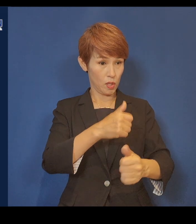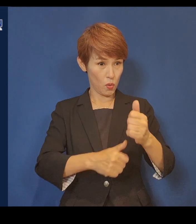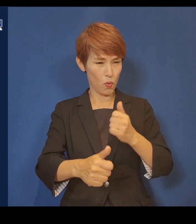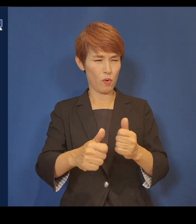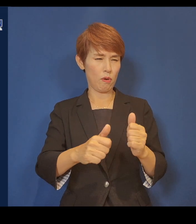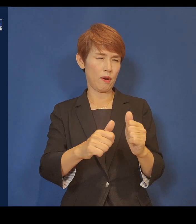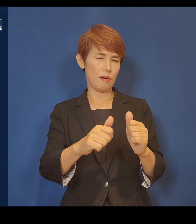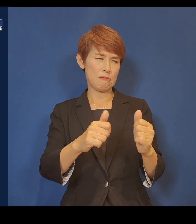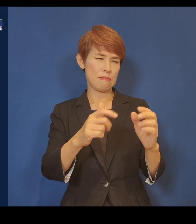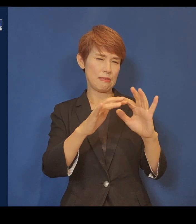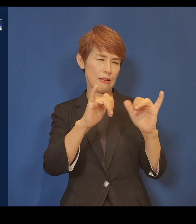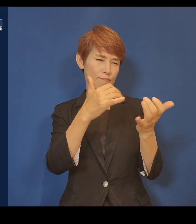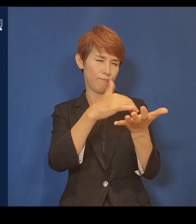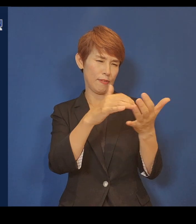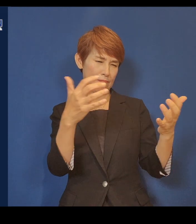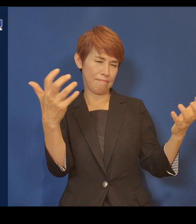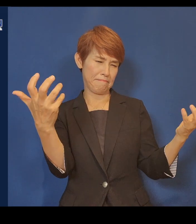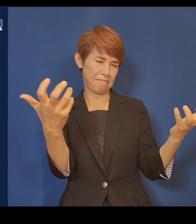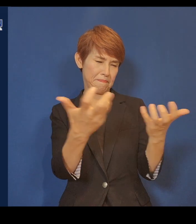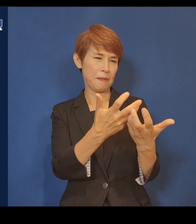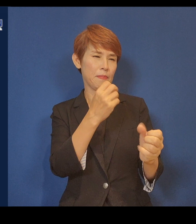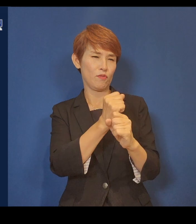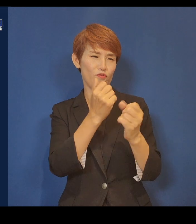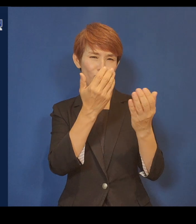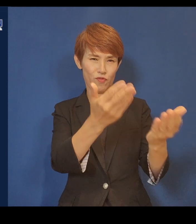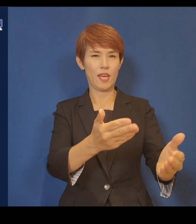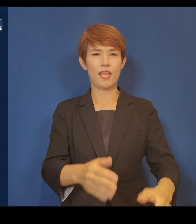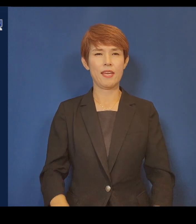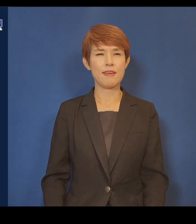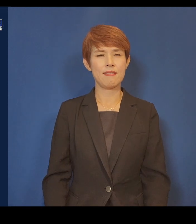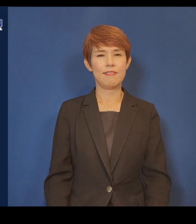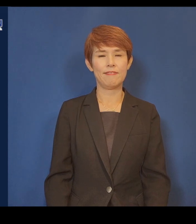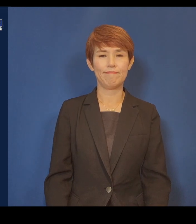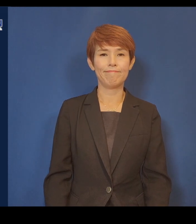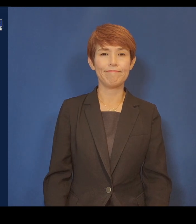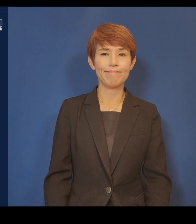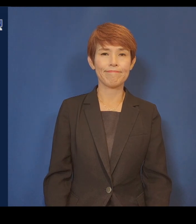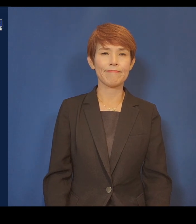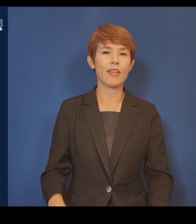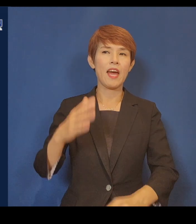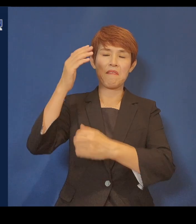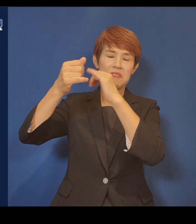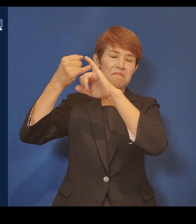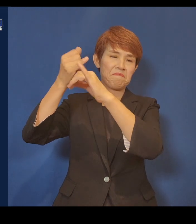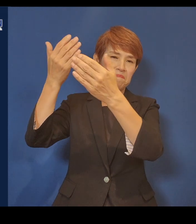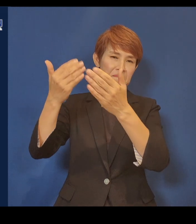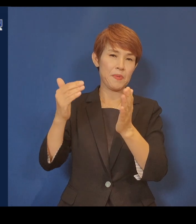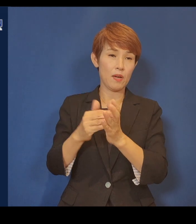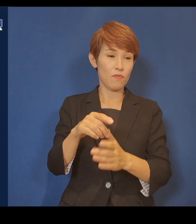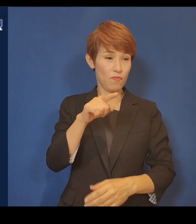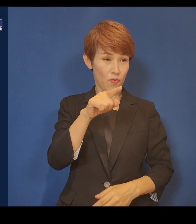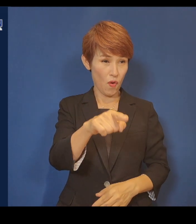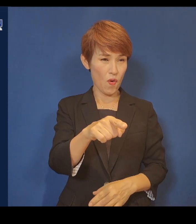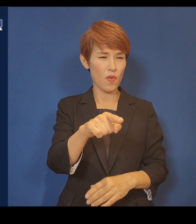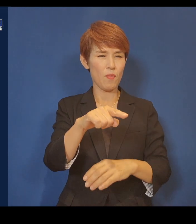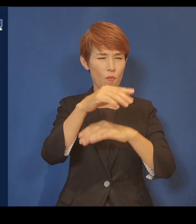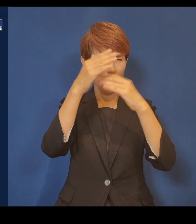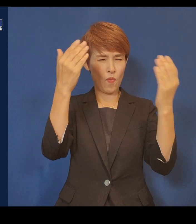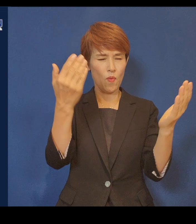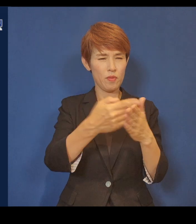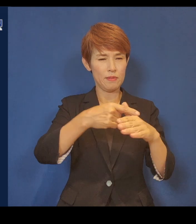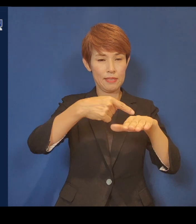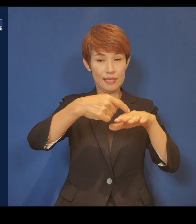땅의 티끌같이 되게 해줄게. 땅 끝까지 퍼져나가게 해줄게. 너뿐 아니라 땅의